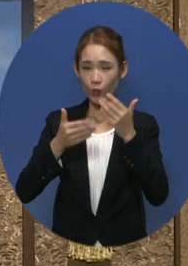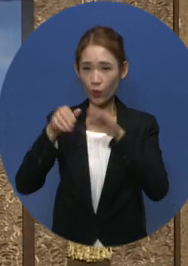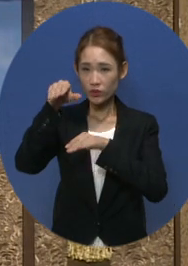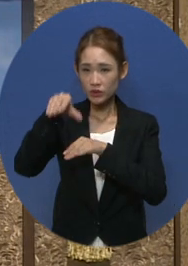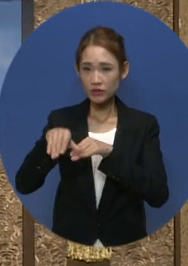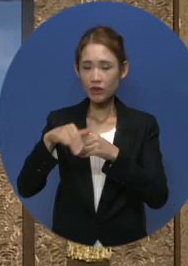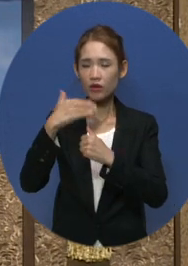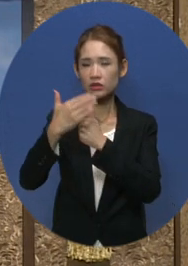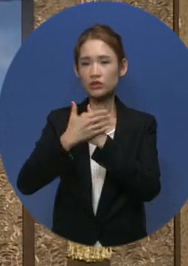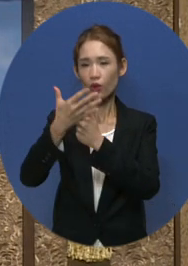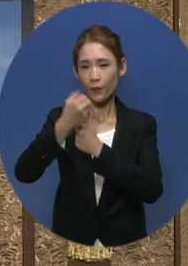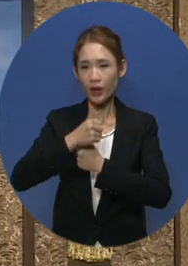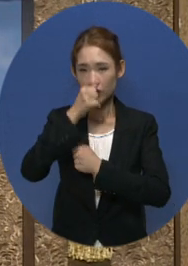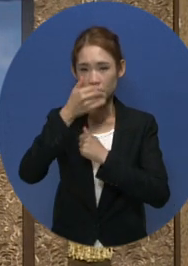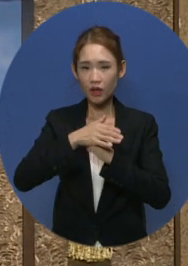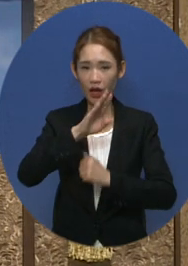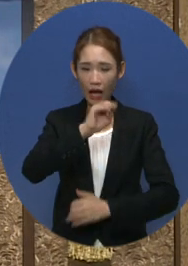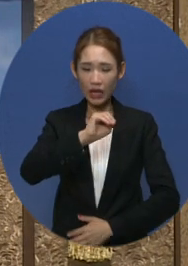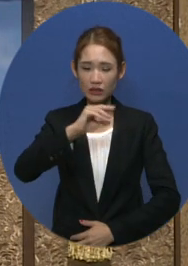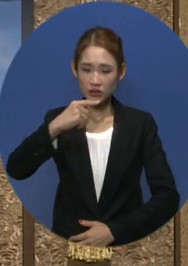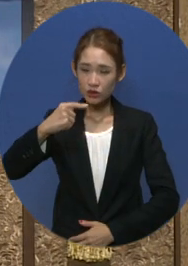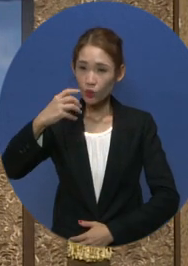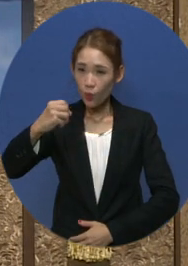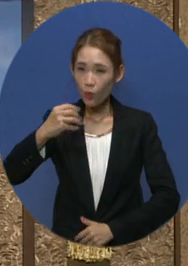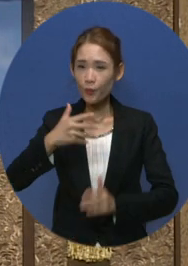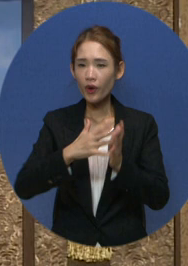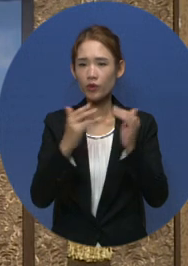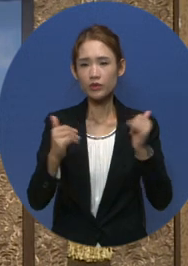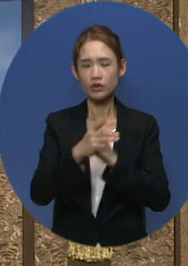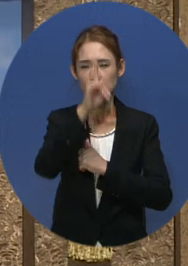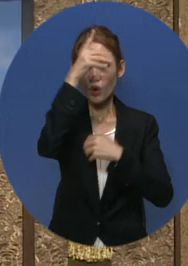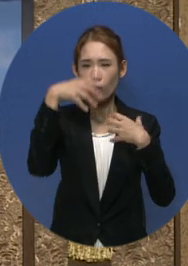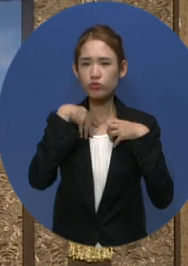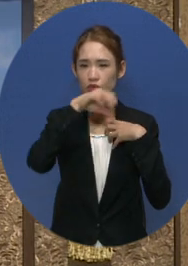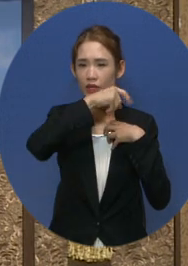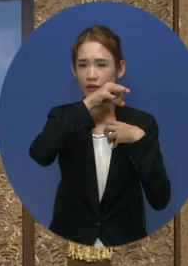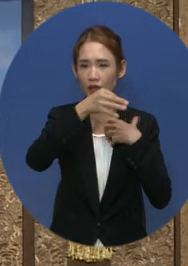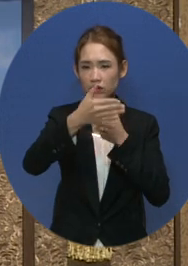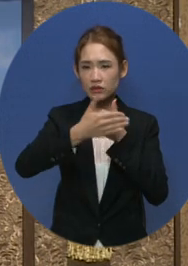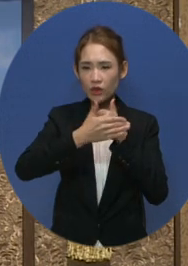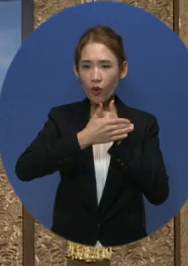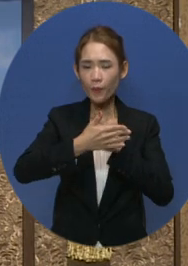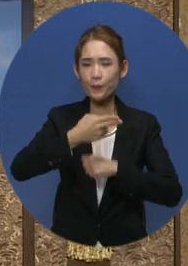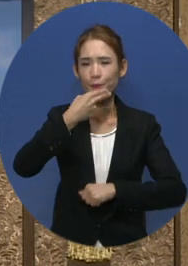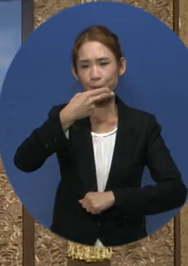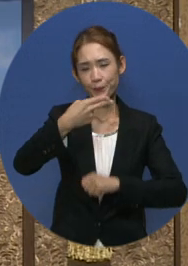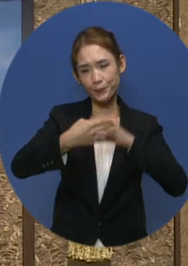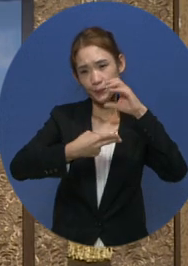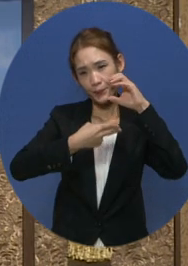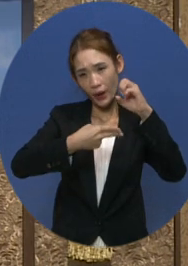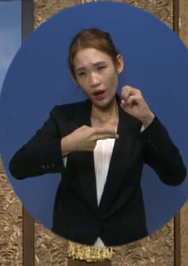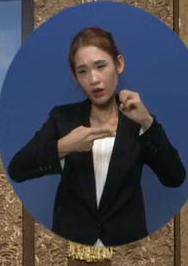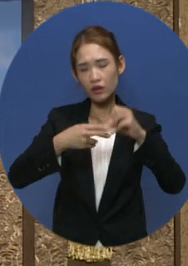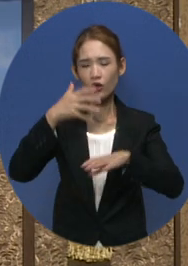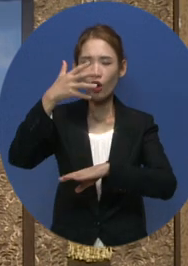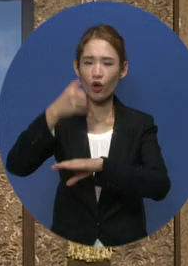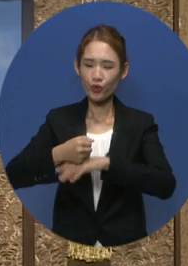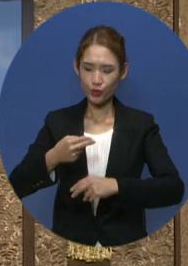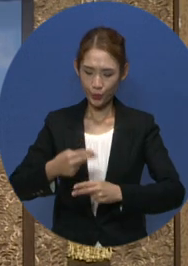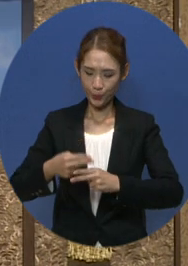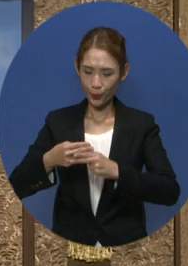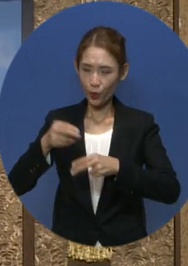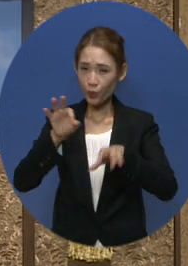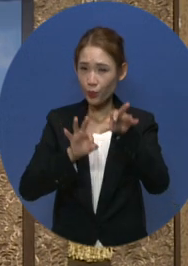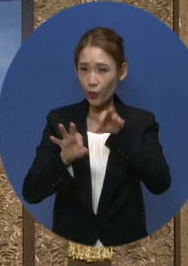운영하지만 NGO 그 법인 자체는 정부 예산 지원이 한 푼도 없습니다. 결국 모금으로 일을 하는데